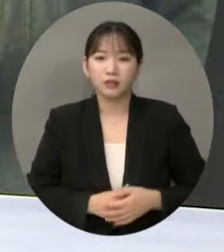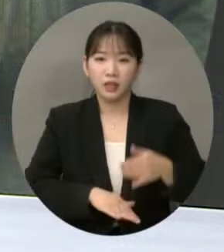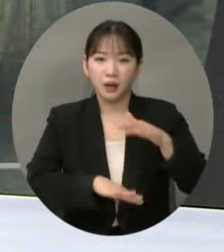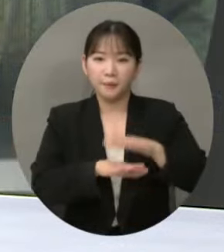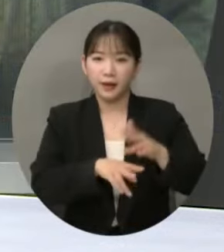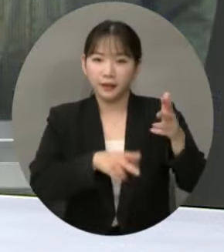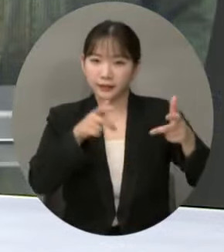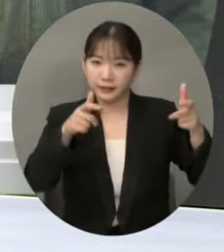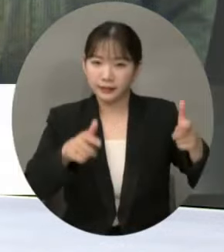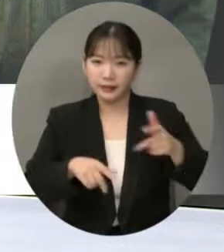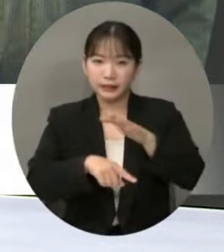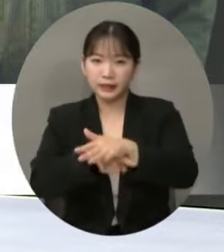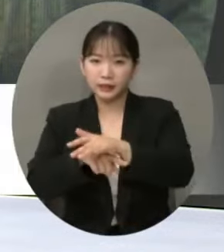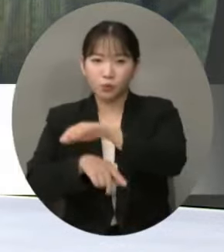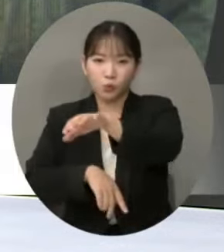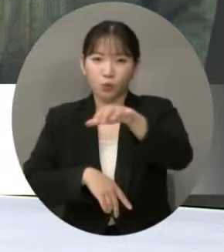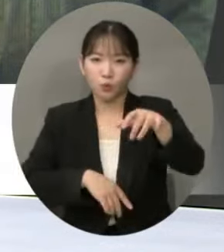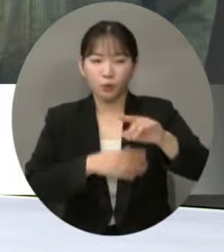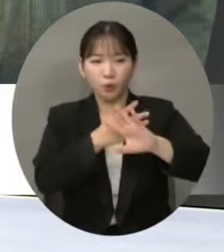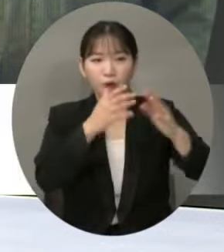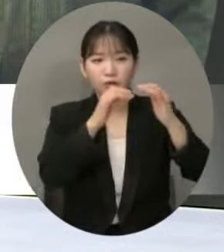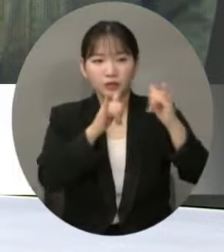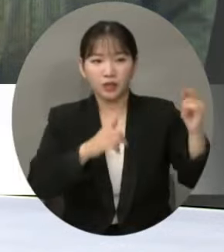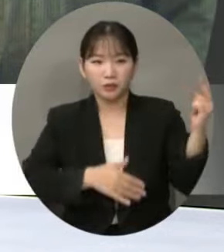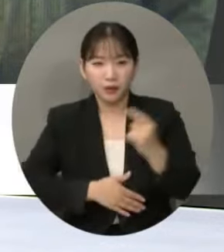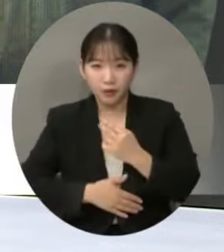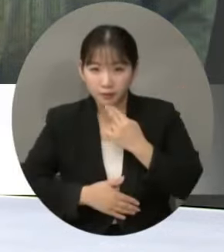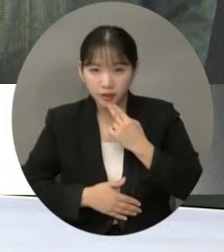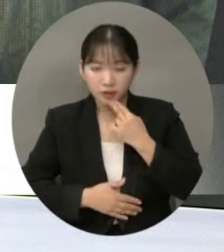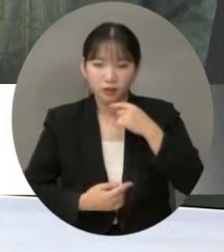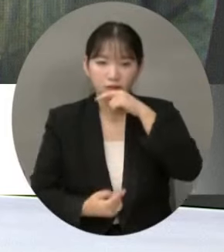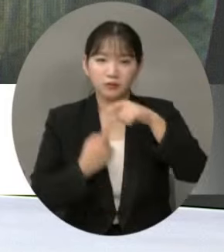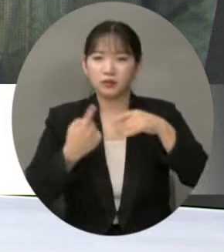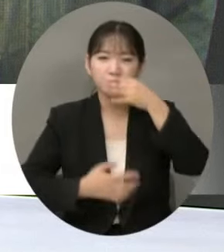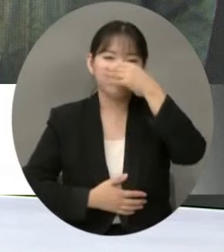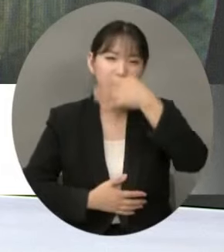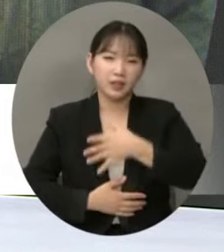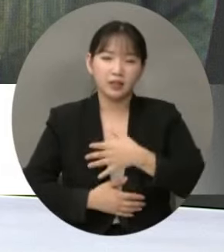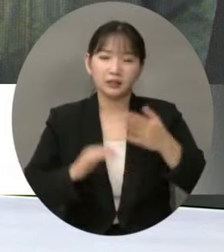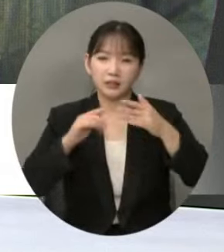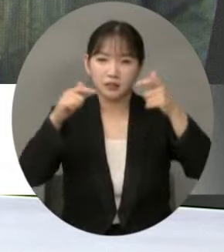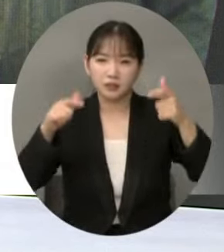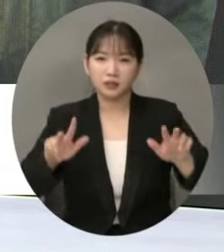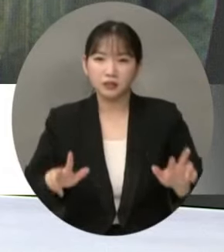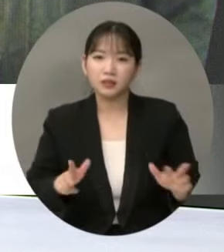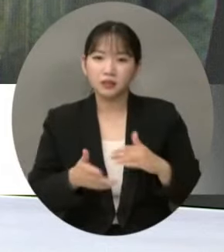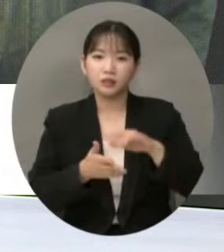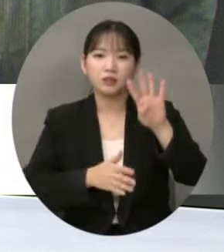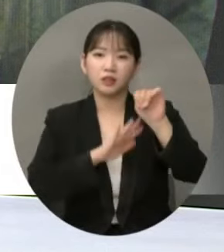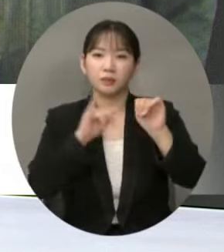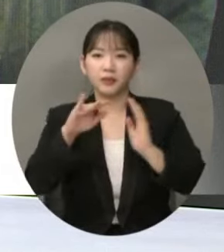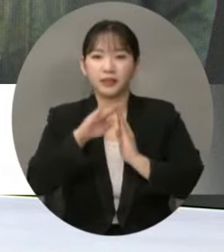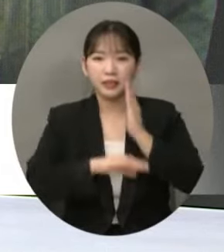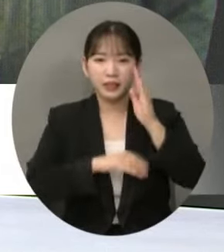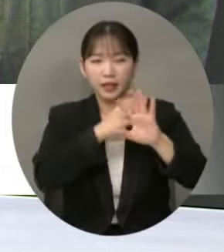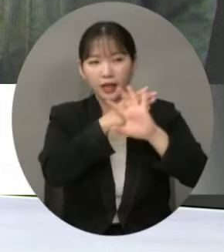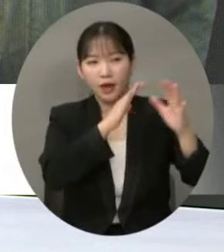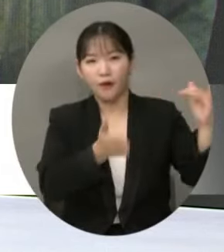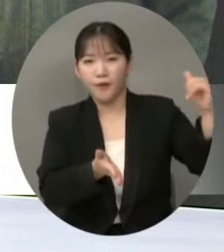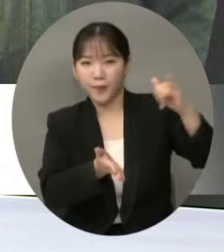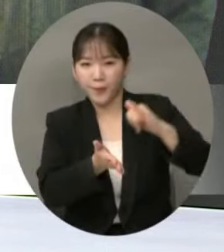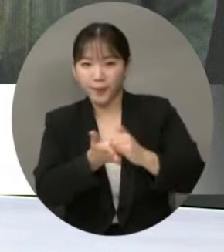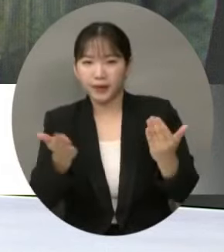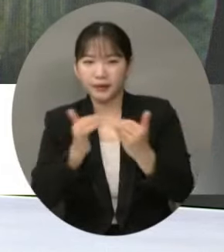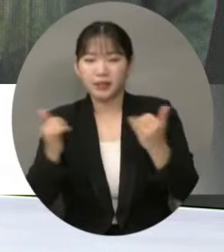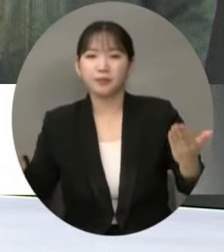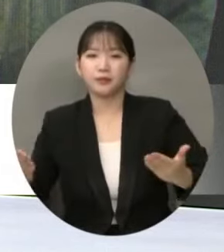농공단지는 물론 농어촌 현장도 외국 인력 없이는 돌아가기 힘들어지면서 전남에는 현재 4만 명이 넘는 이주 노동자가